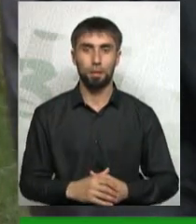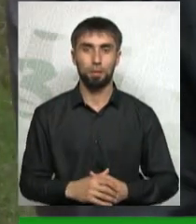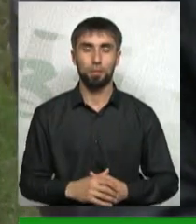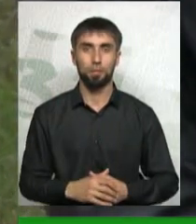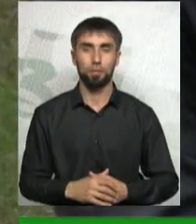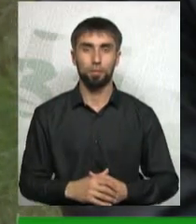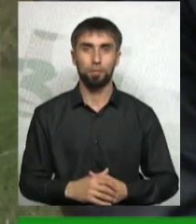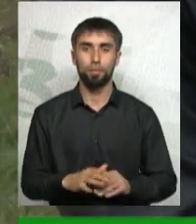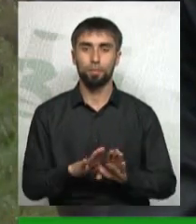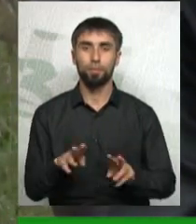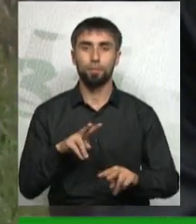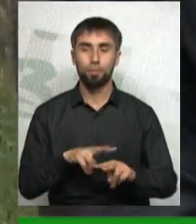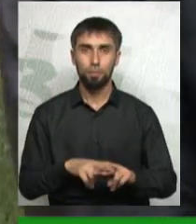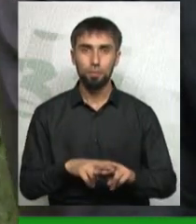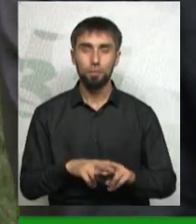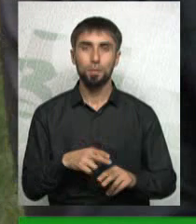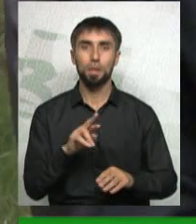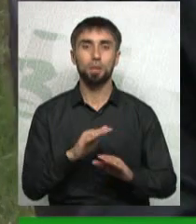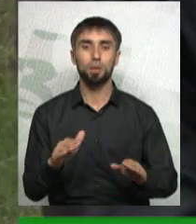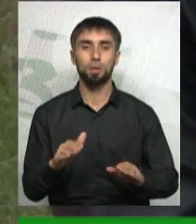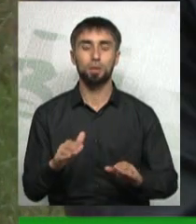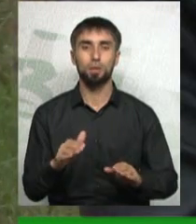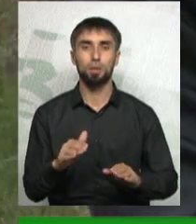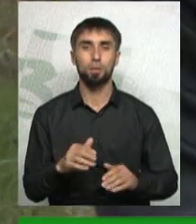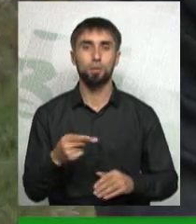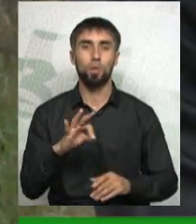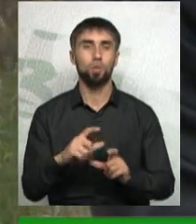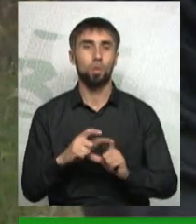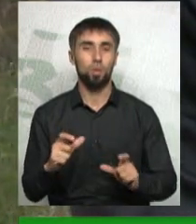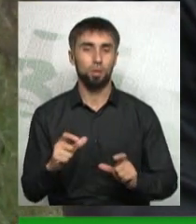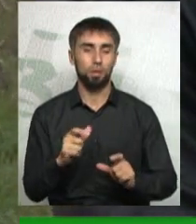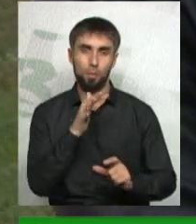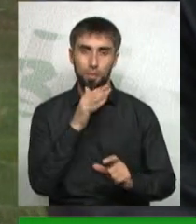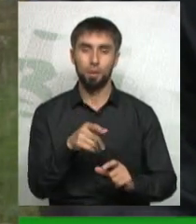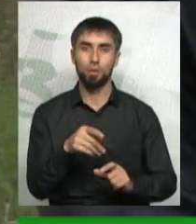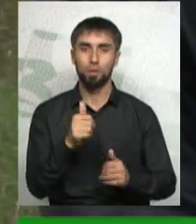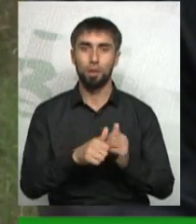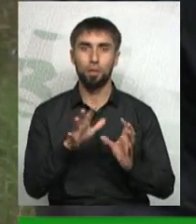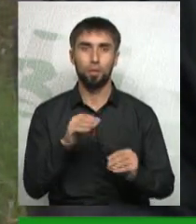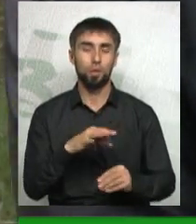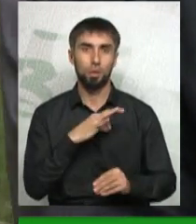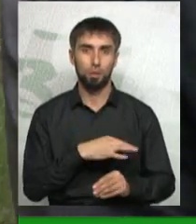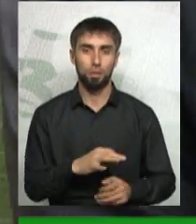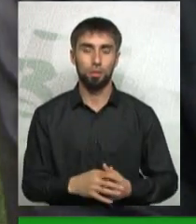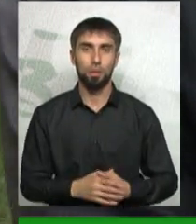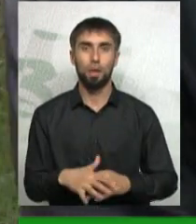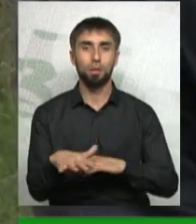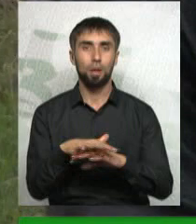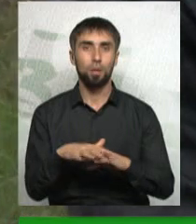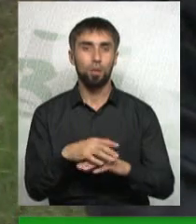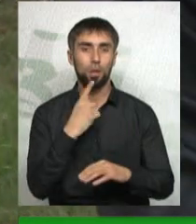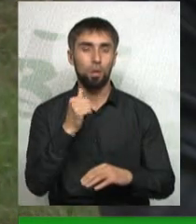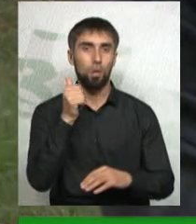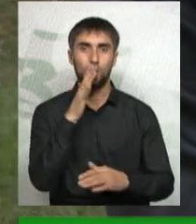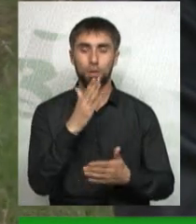распространенное такое место пребывания для детей дошкольного возраста. Его чаще всего используют народы, языки